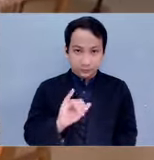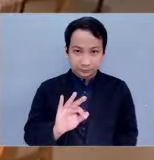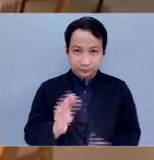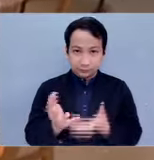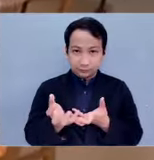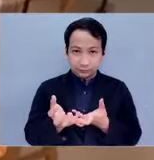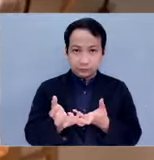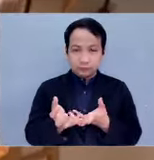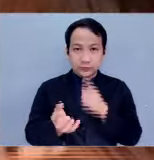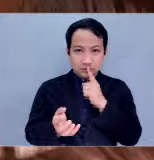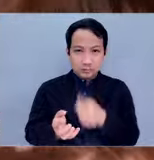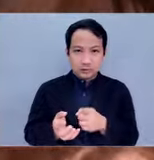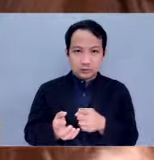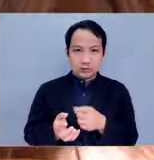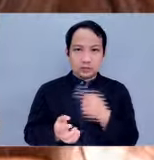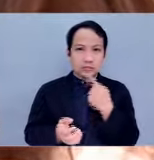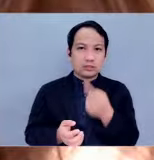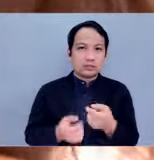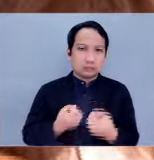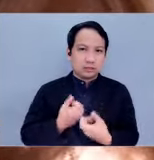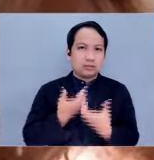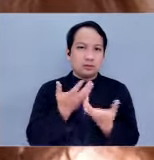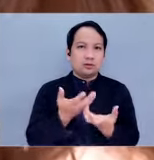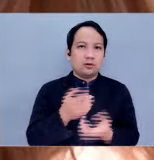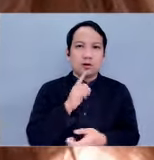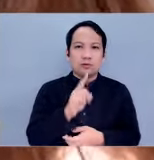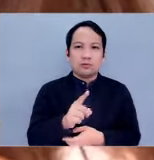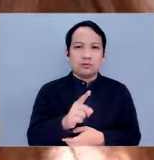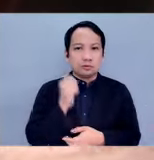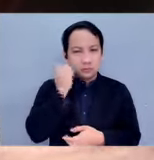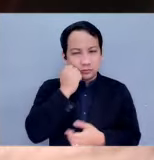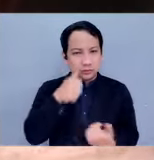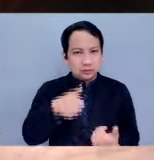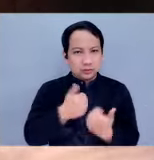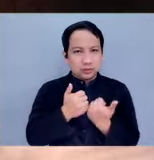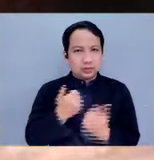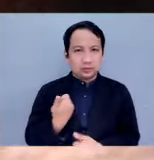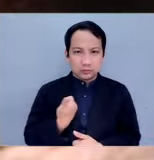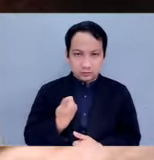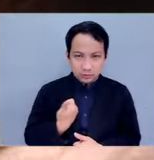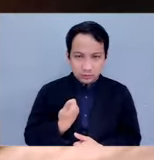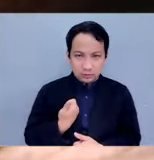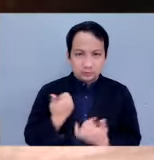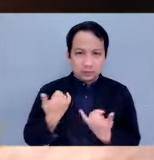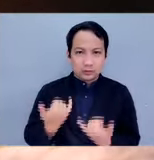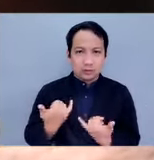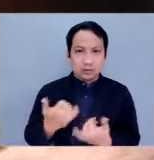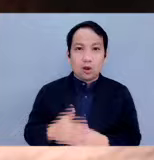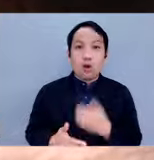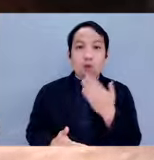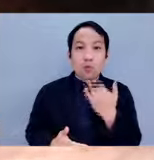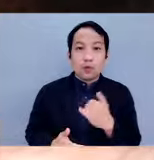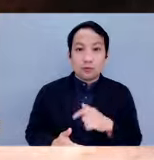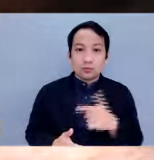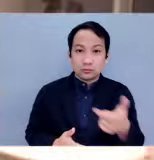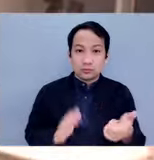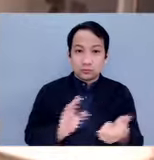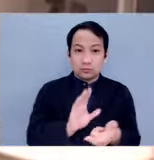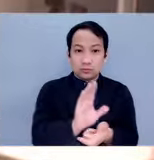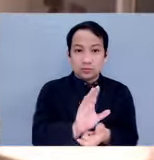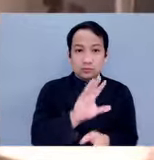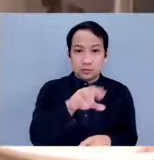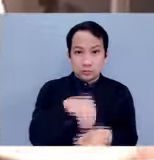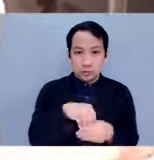we have to say it. And we have to also challenge ourselves this time na manggaling na from within